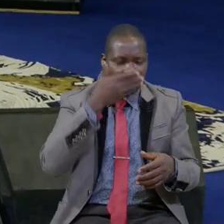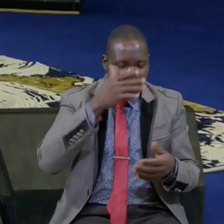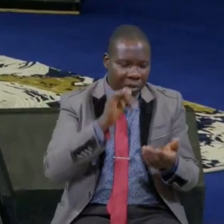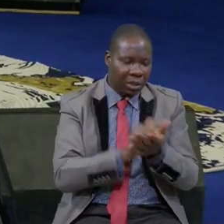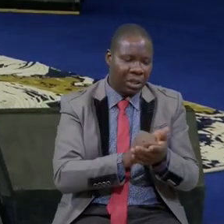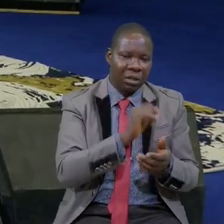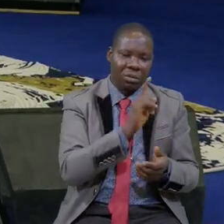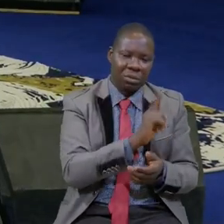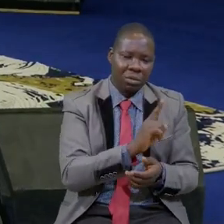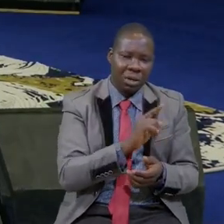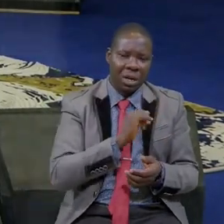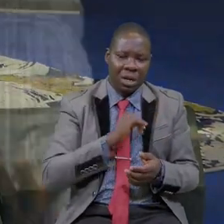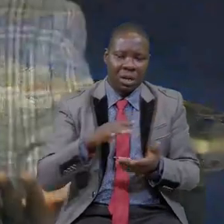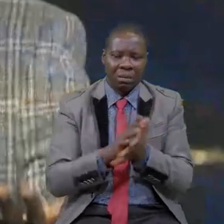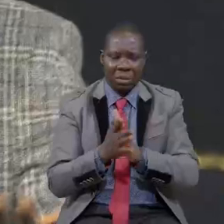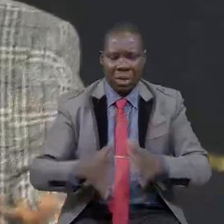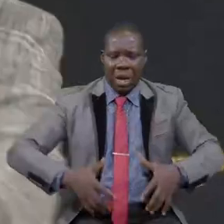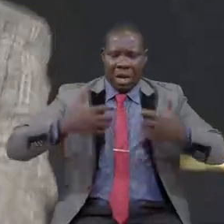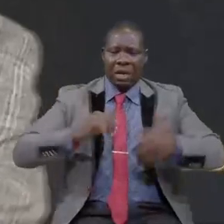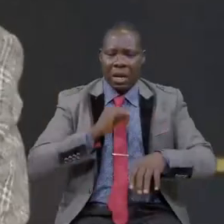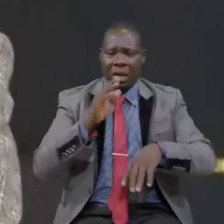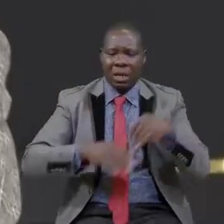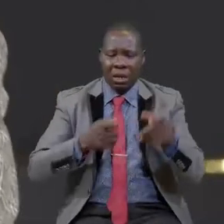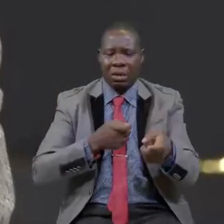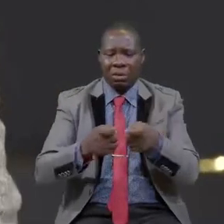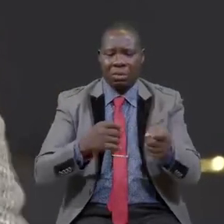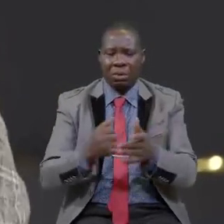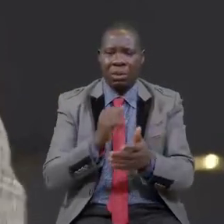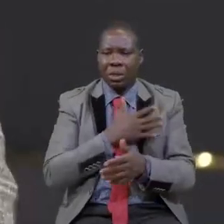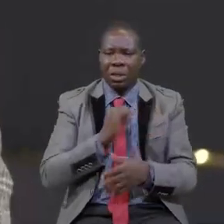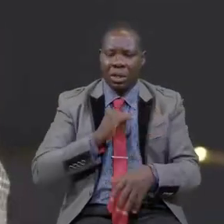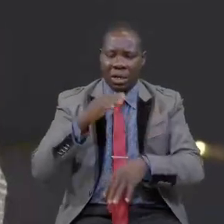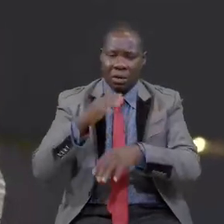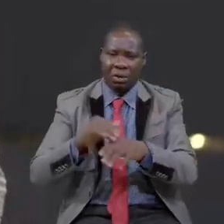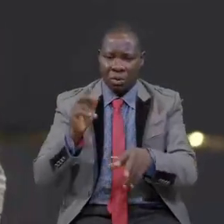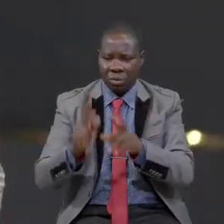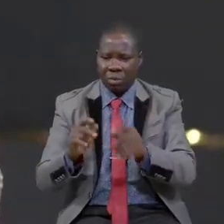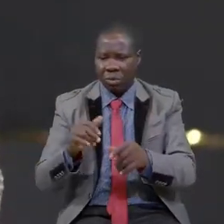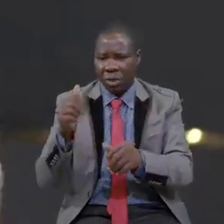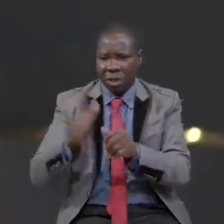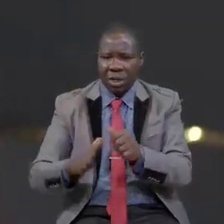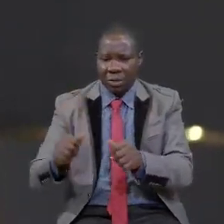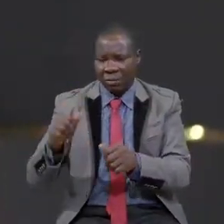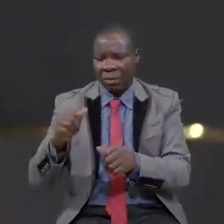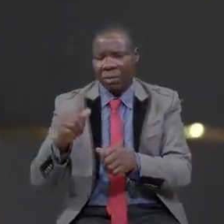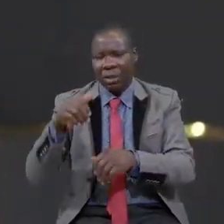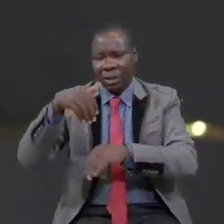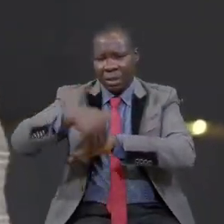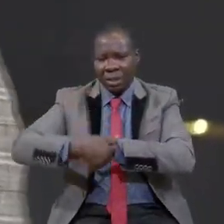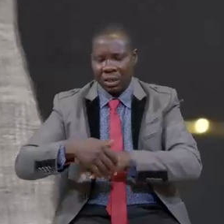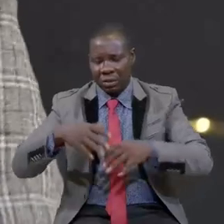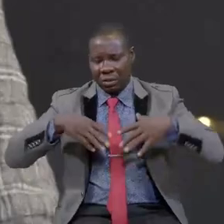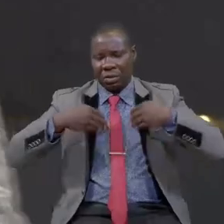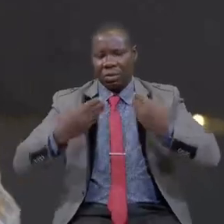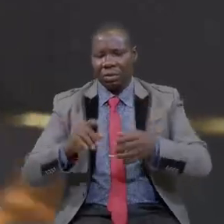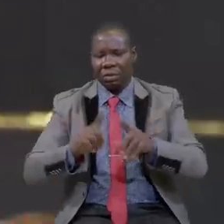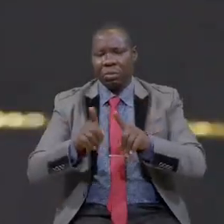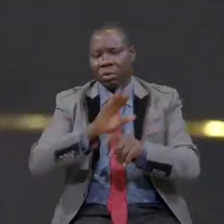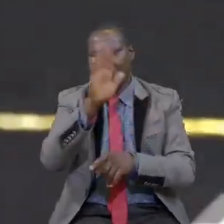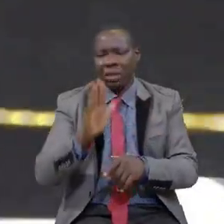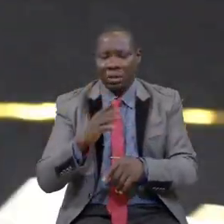celui-là. Je m'étais fâché, je n'ai pas pu m'empêcher. J'ai nuit, mais chaque nuit, tu confesses, mais tu n'abandonnes